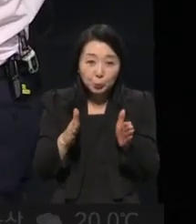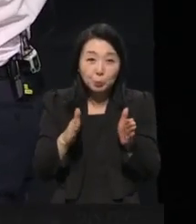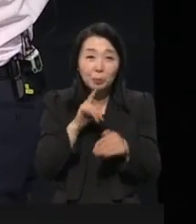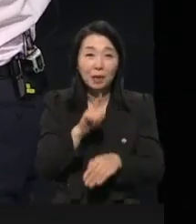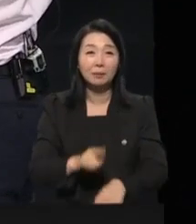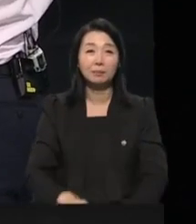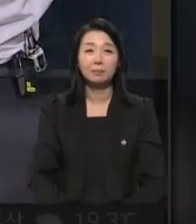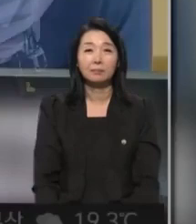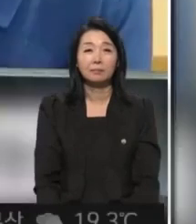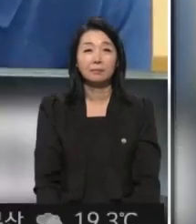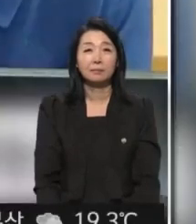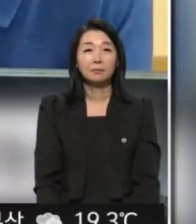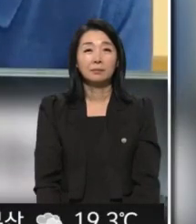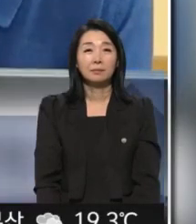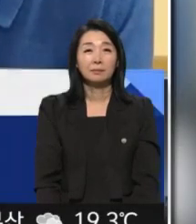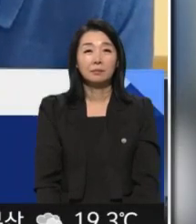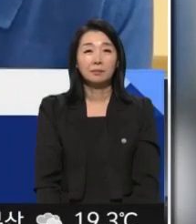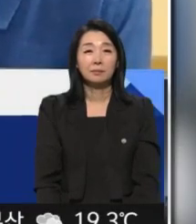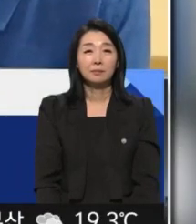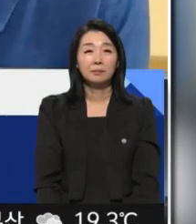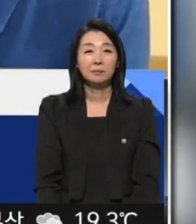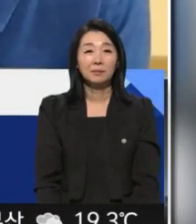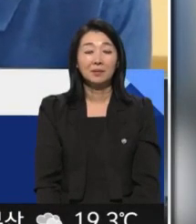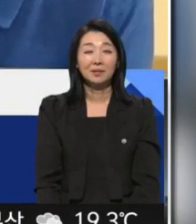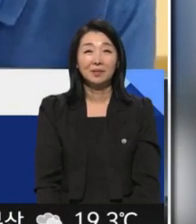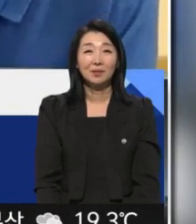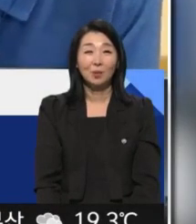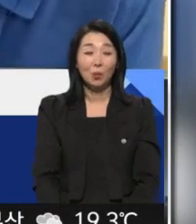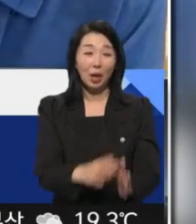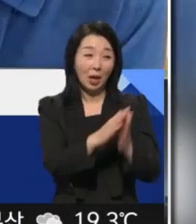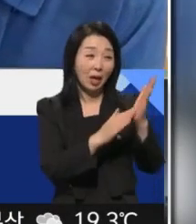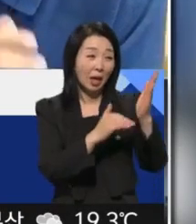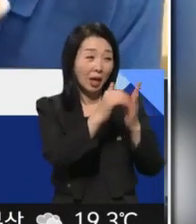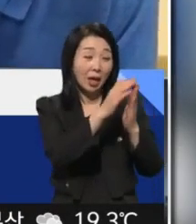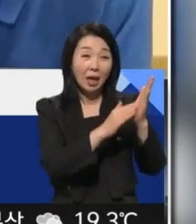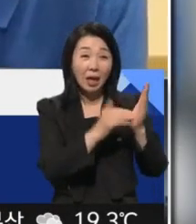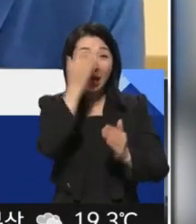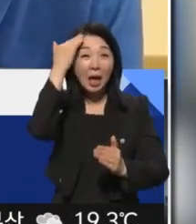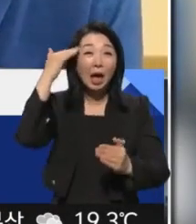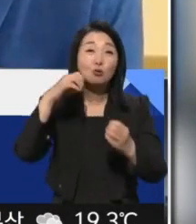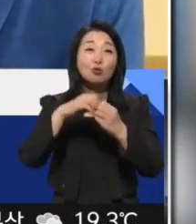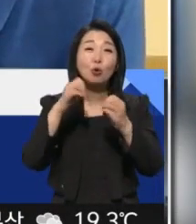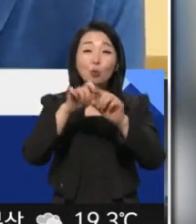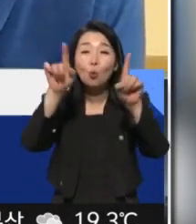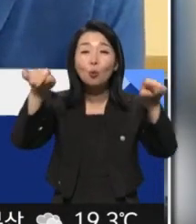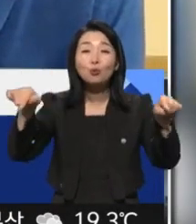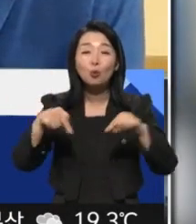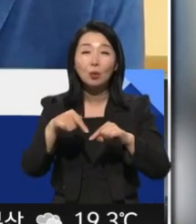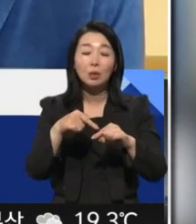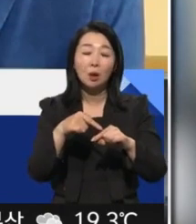합니다. 한지하고 뭐 이런 걸로 은은하게 만들어놨는데